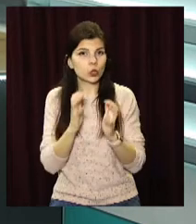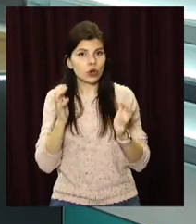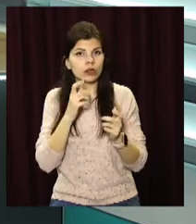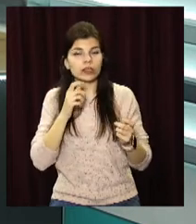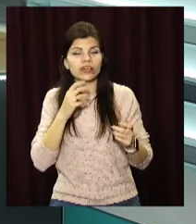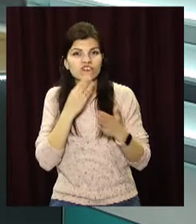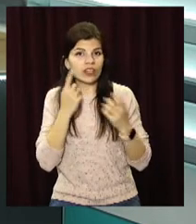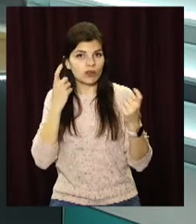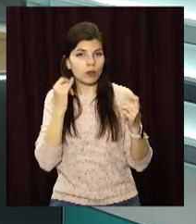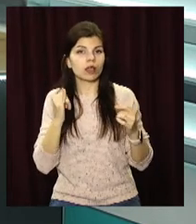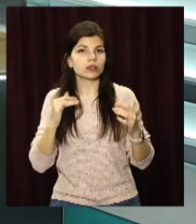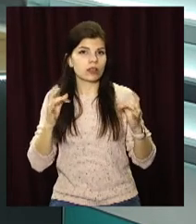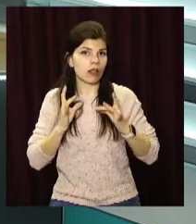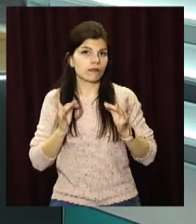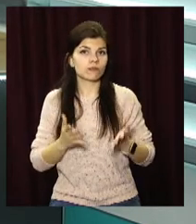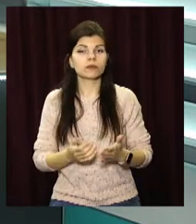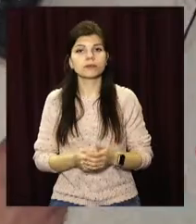наша Марія Требушенко.